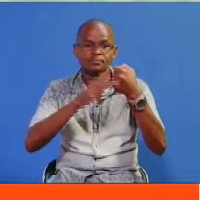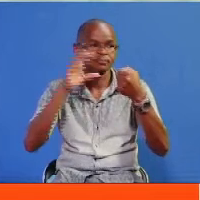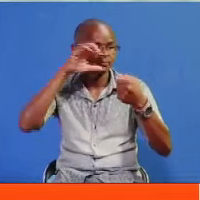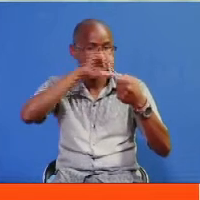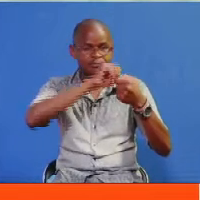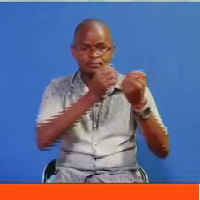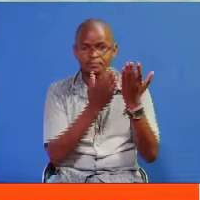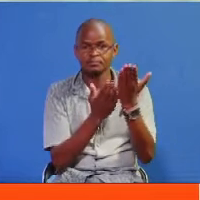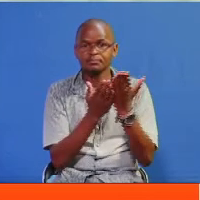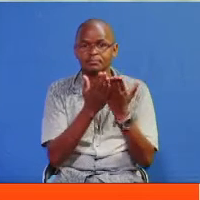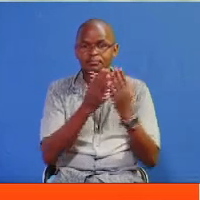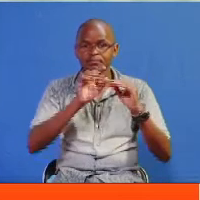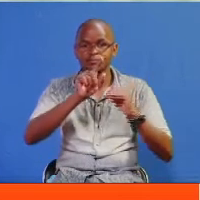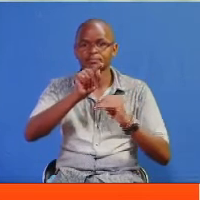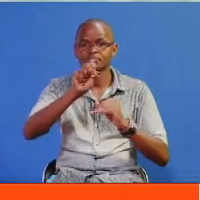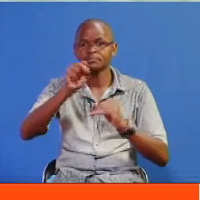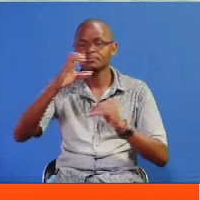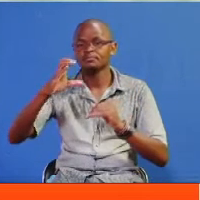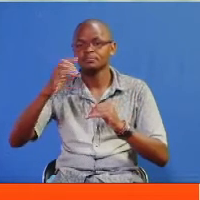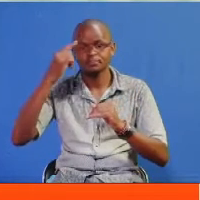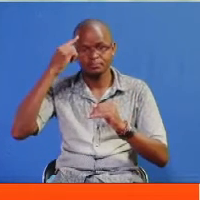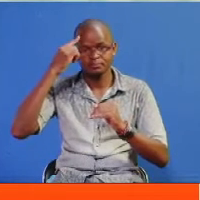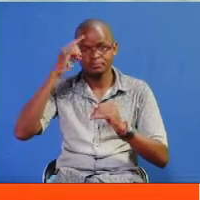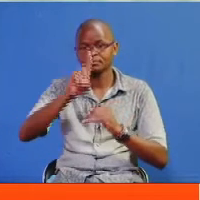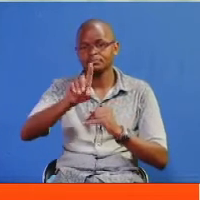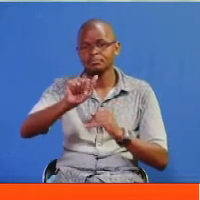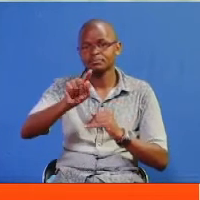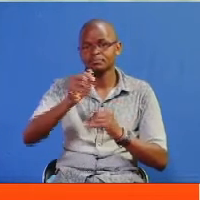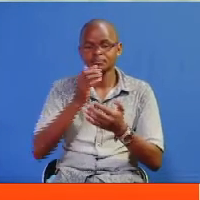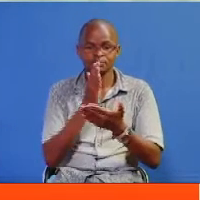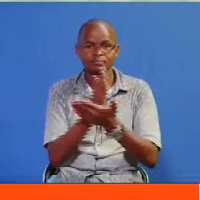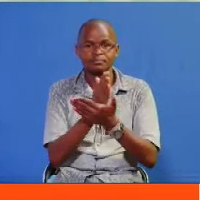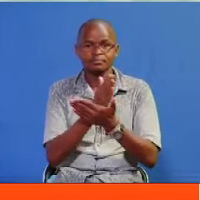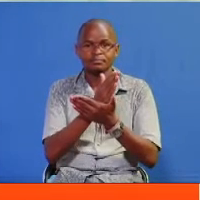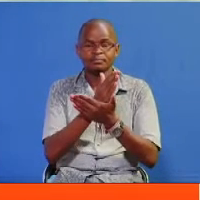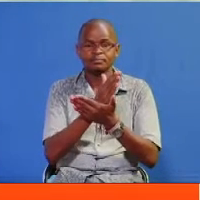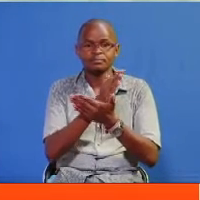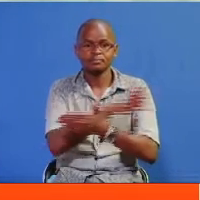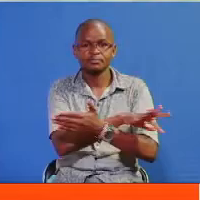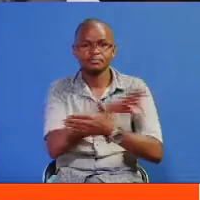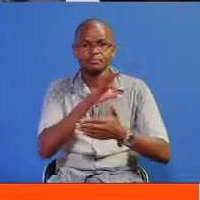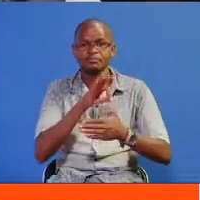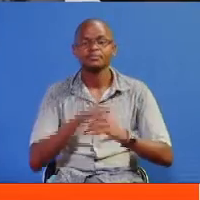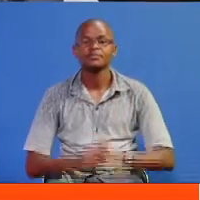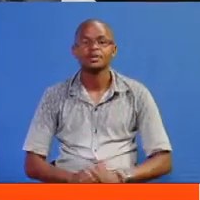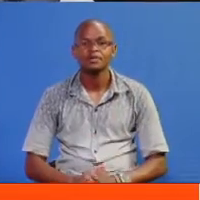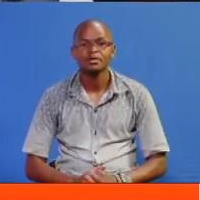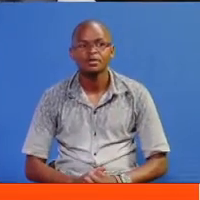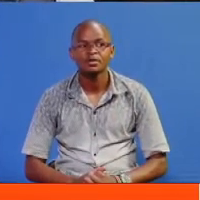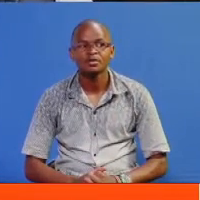Tume ya huduma ya walimu itazindua mfumo wa data utakaodhibiti udanganyifu.